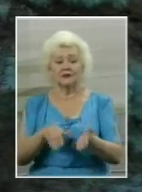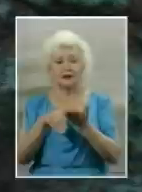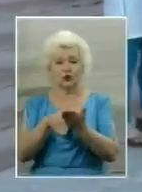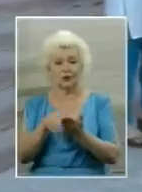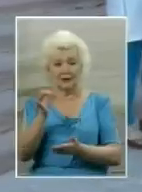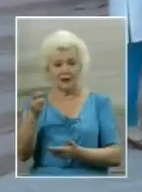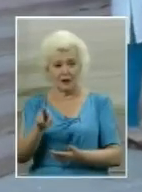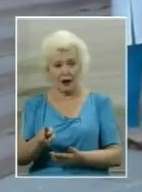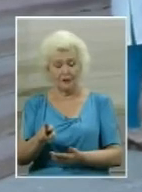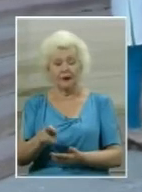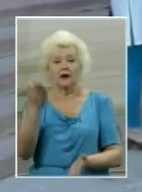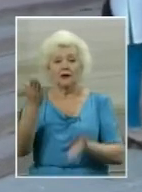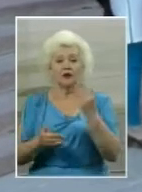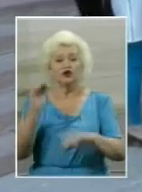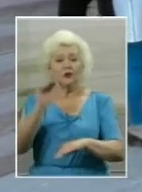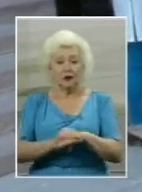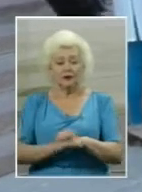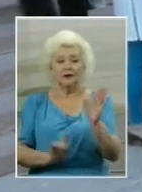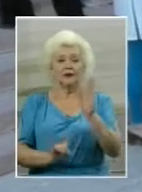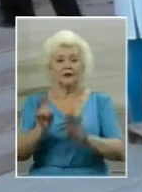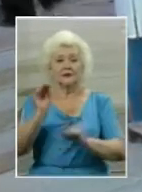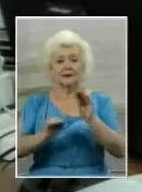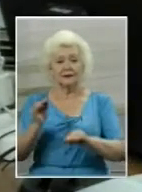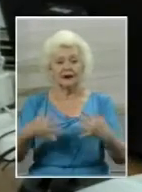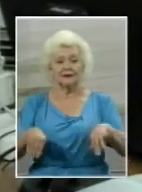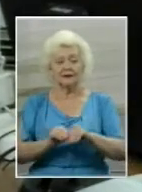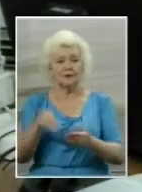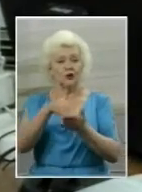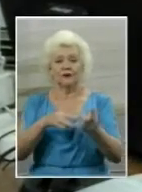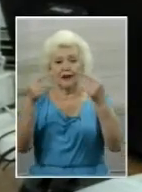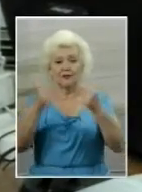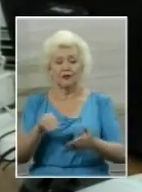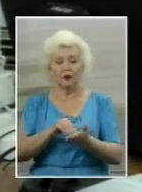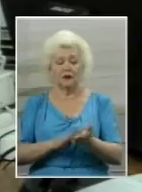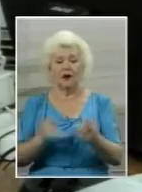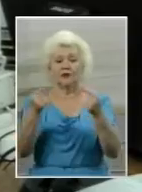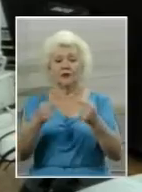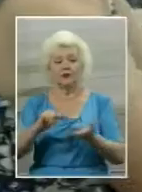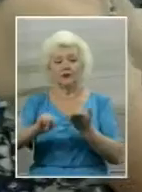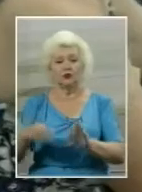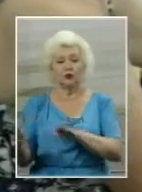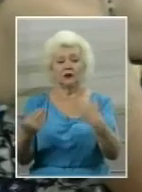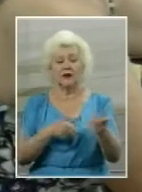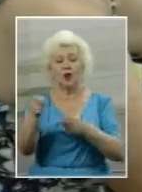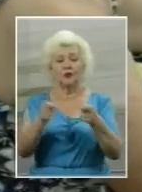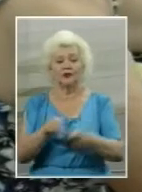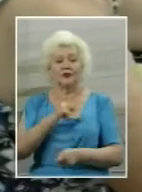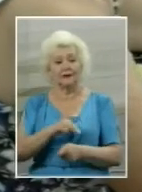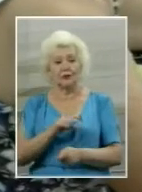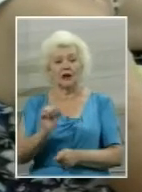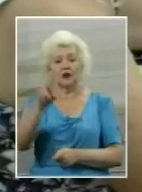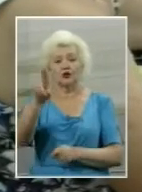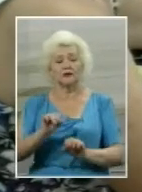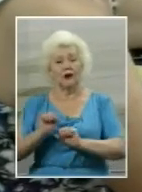субсидія. Якщо фактичний склад сім'ї не відповідає зареєстрованому, відповідну довідку надаватиме управління праці та